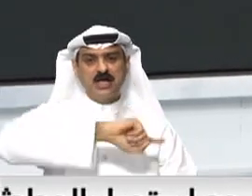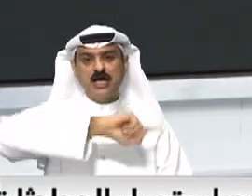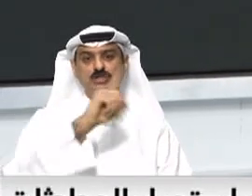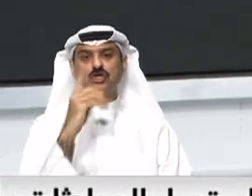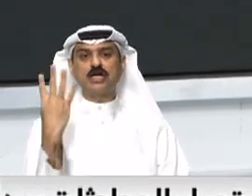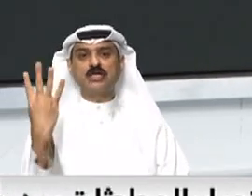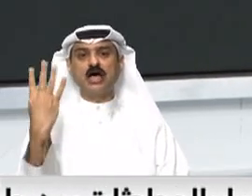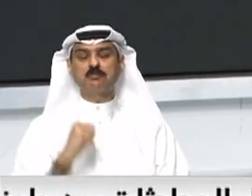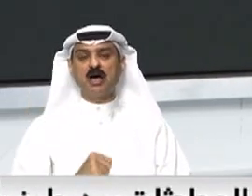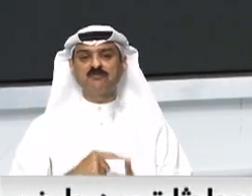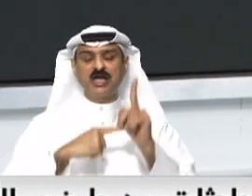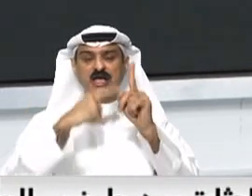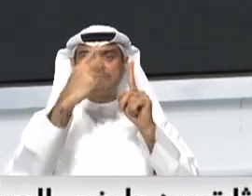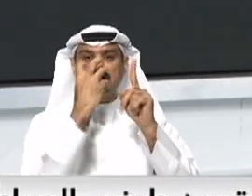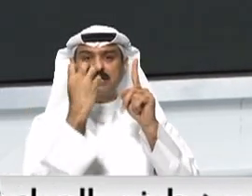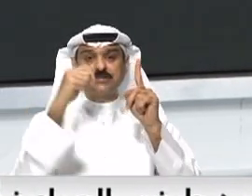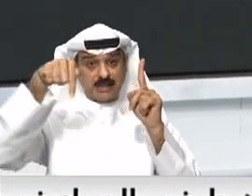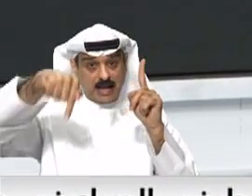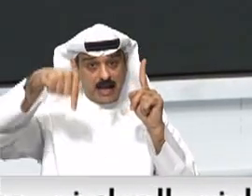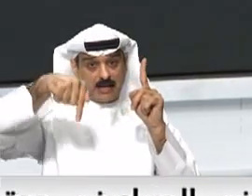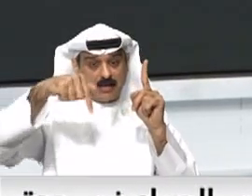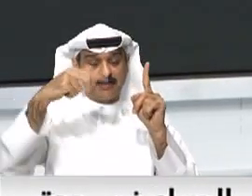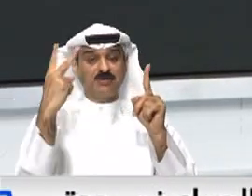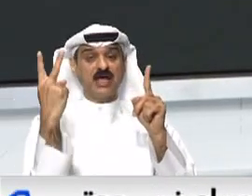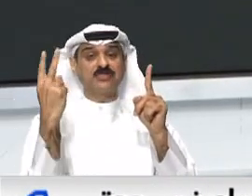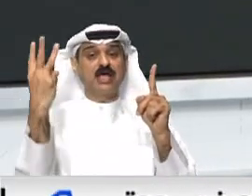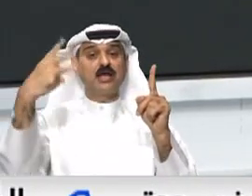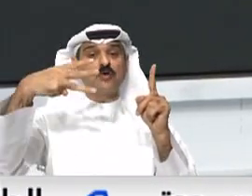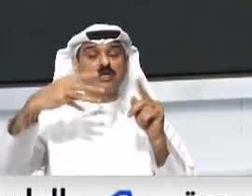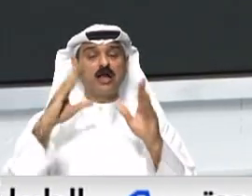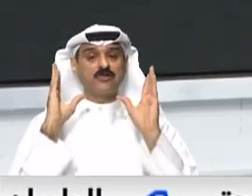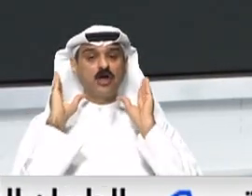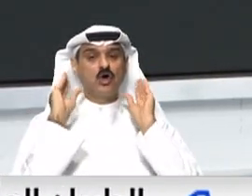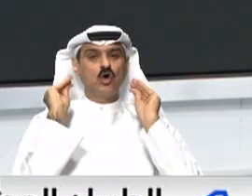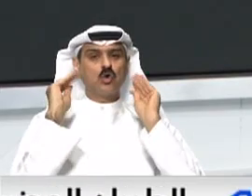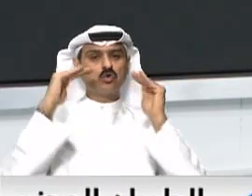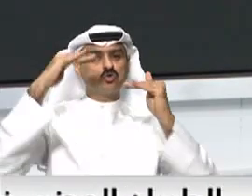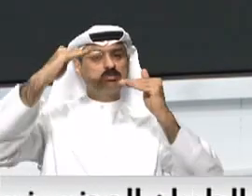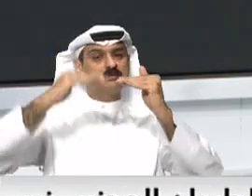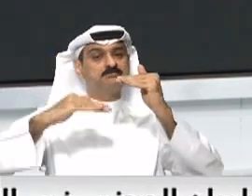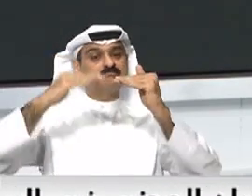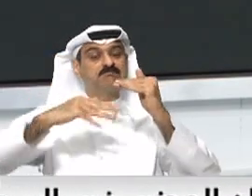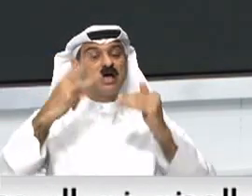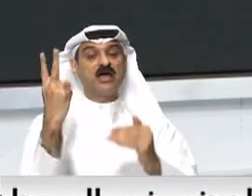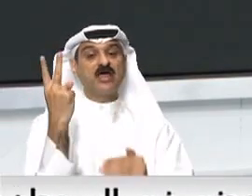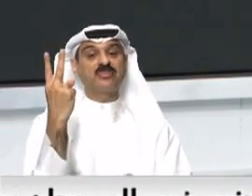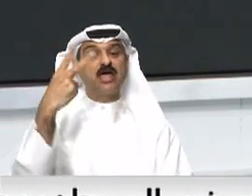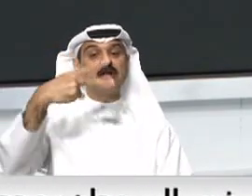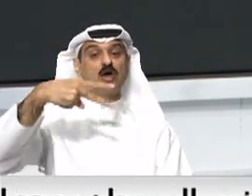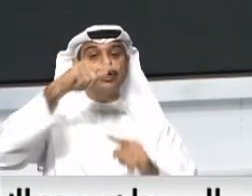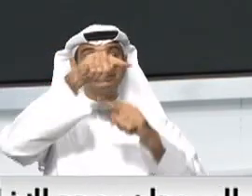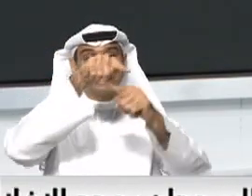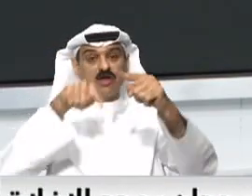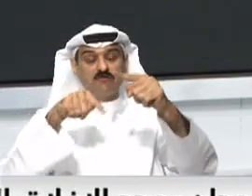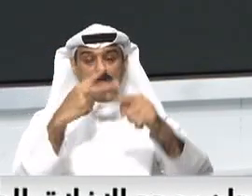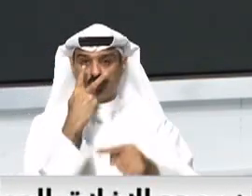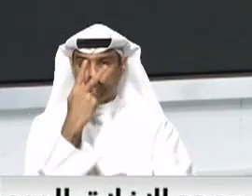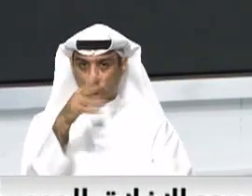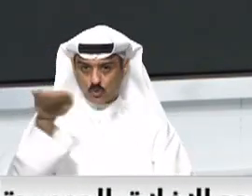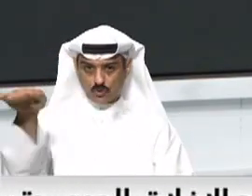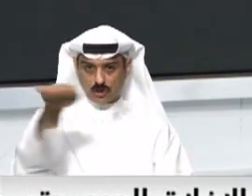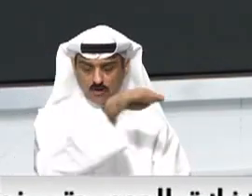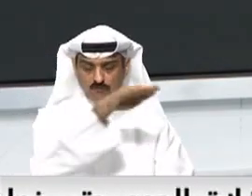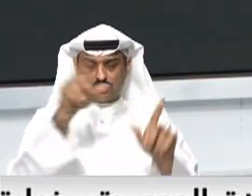متر ساعه درجه الحراره الحاليه 32 درجه مئويه الرطوبه نسبيه متدنيه 22% اما الرؤيه الافقيه ممتازه